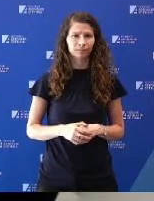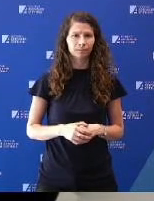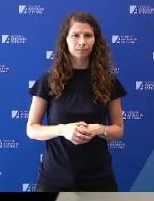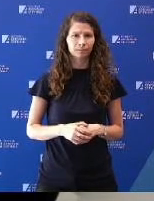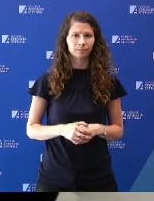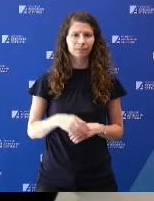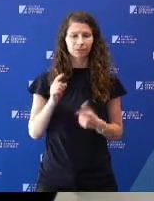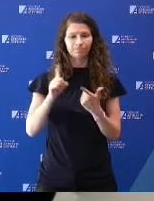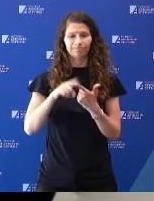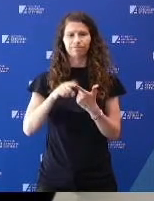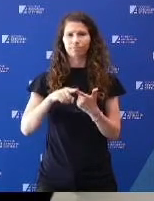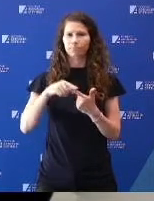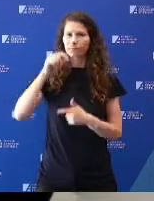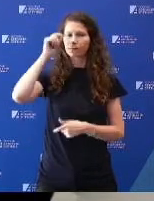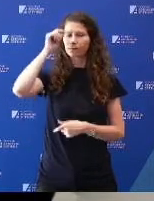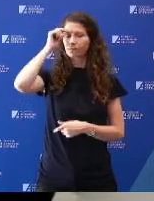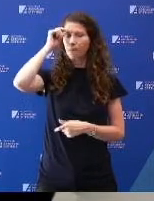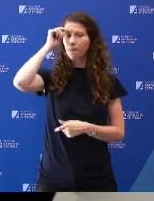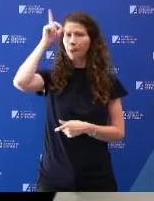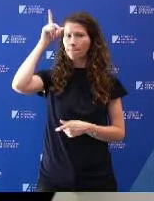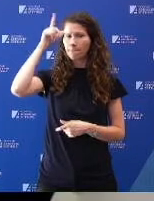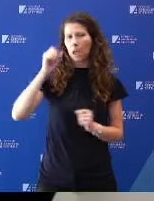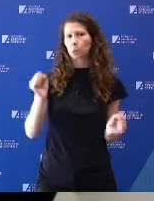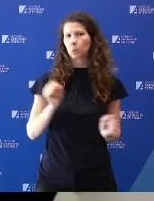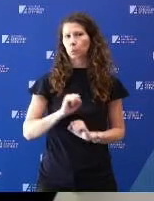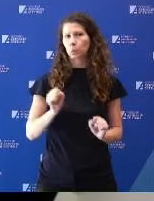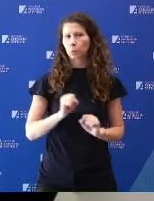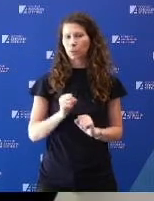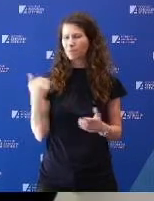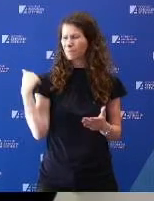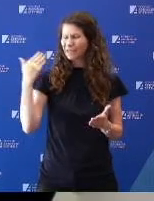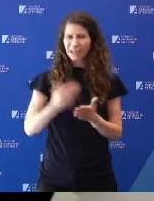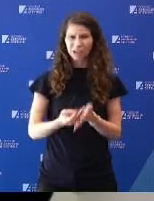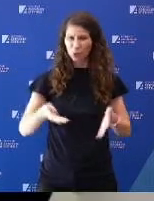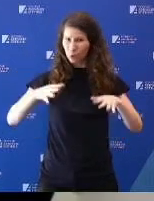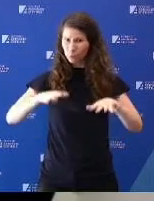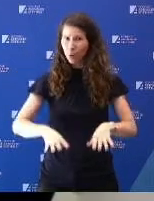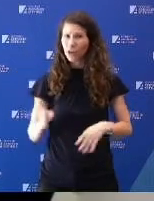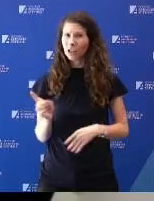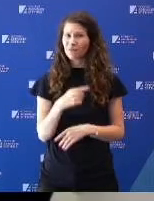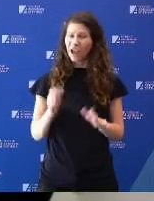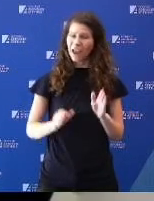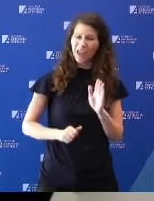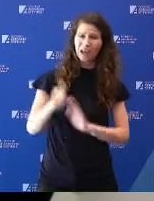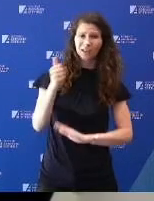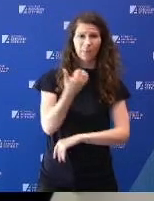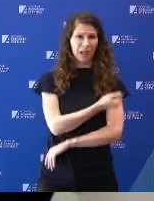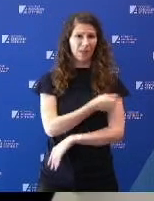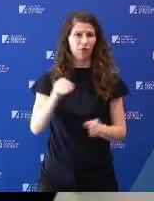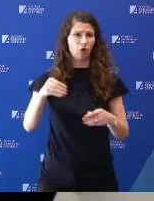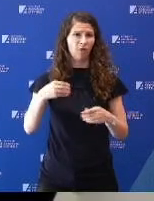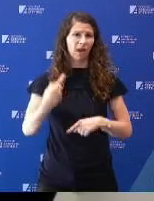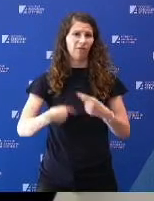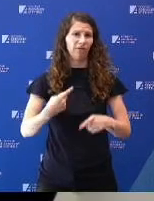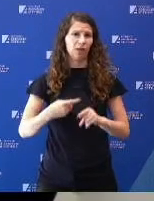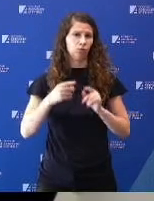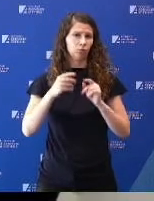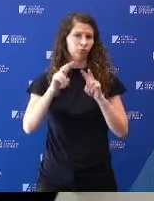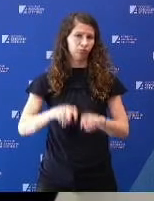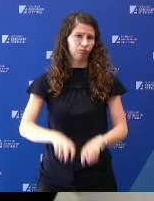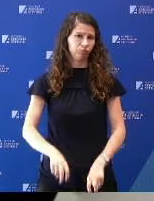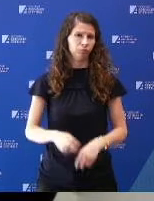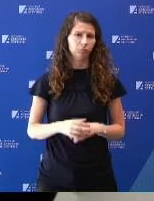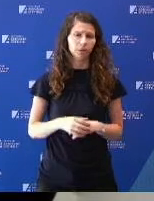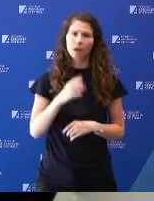der zweite Punkt. Wir haben noch nie zuvor in 9 Monaten einen Impfstoff entwickelt. Das wurde in vielen Ländern ja ganz schnell